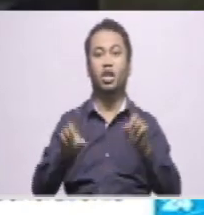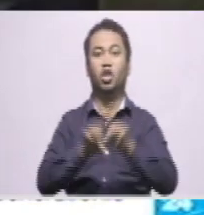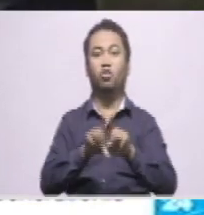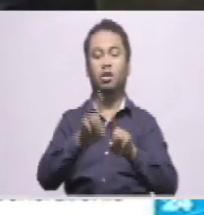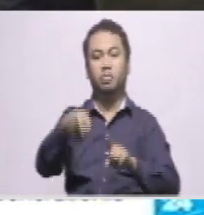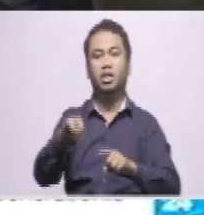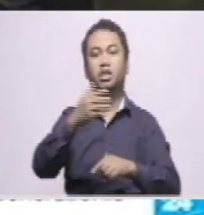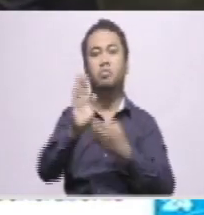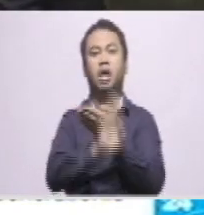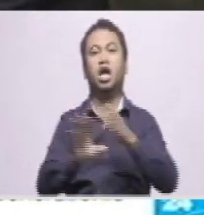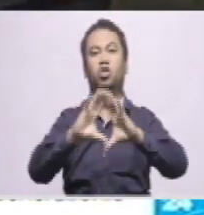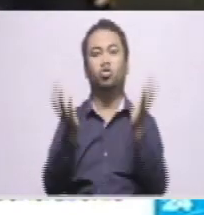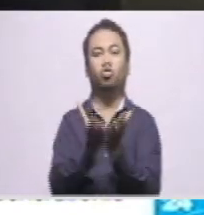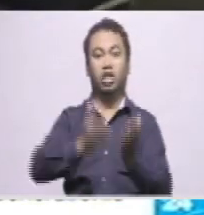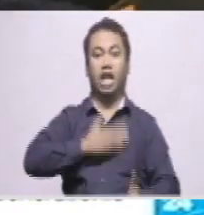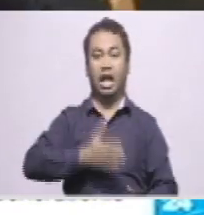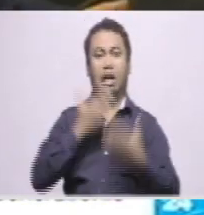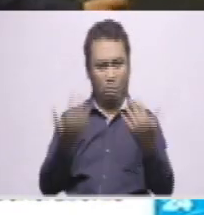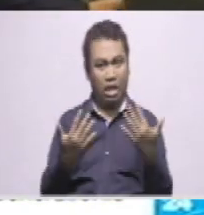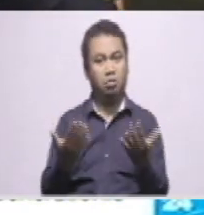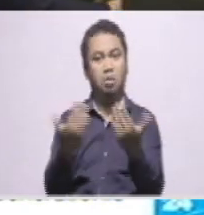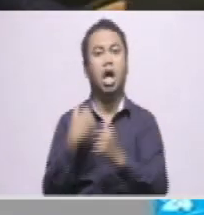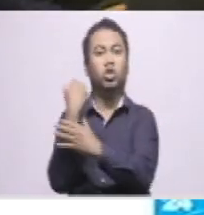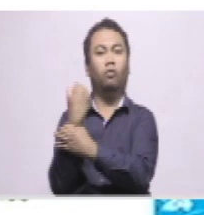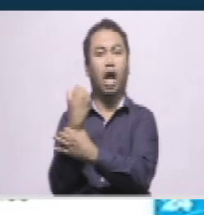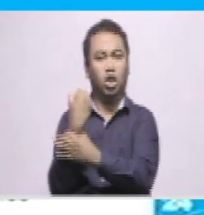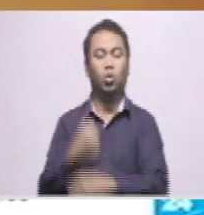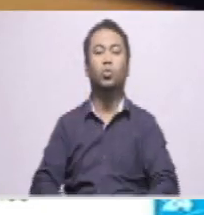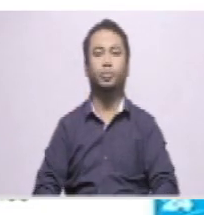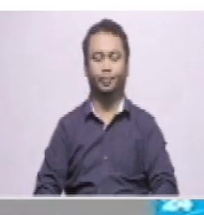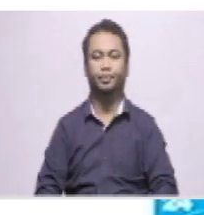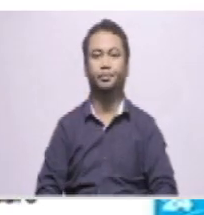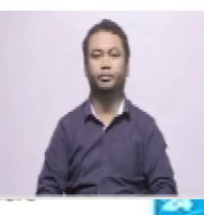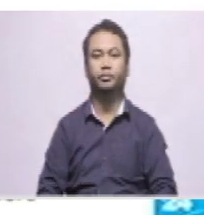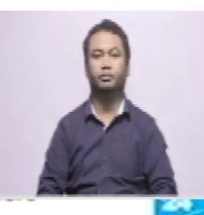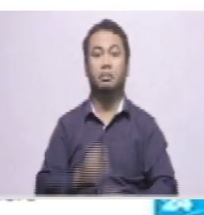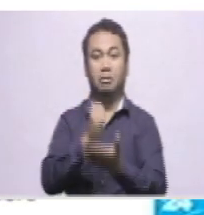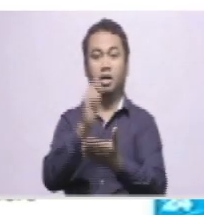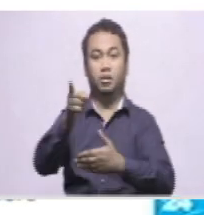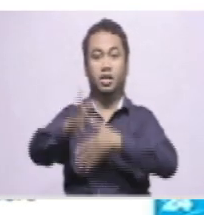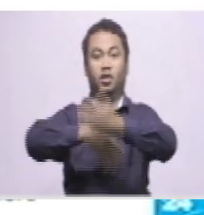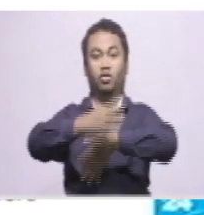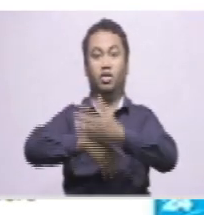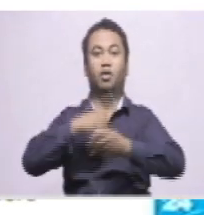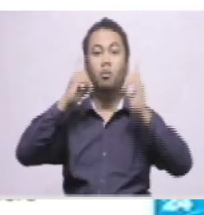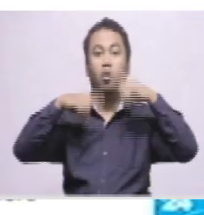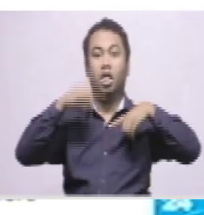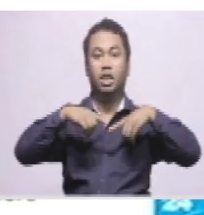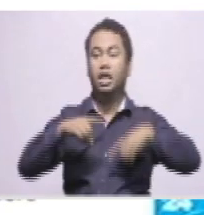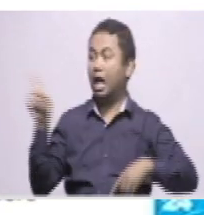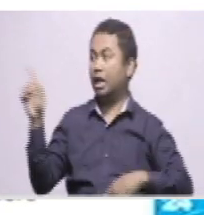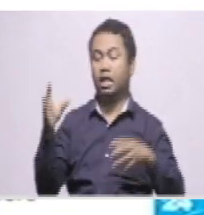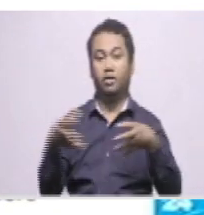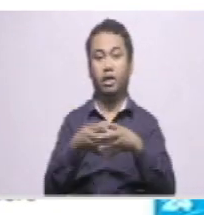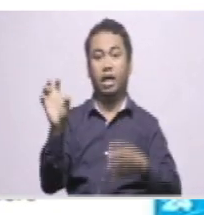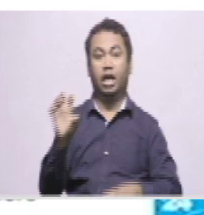maha tandindomindozy izao tontolo izao sy ny fahasalaman'ny taranaka ho avy. Ny sahotahotaka ara-politika eo amin'ny vondrona eropeana ihany